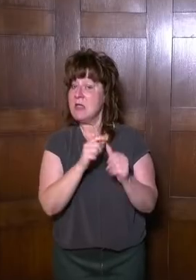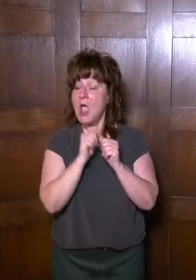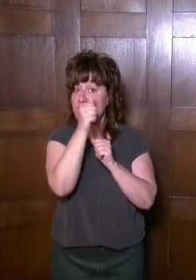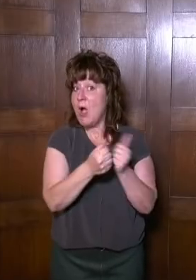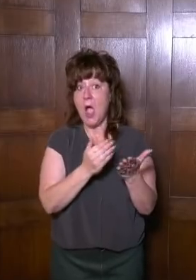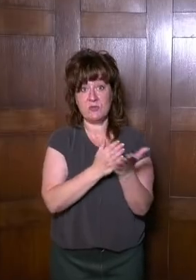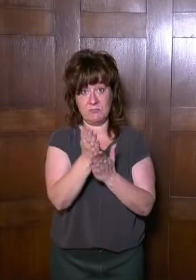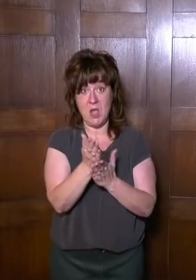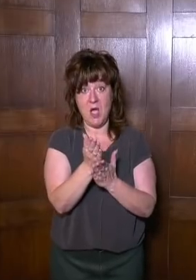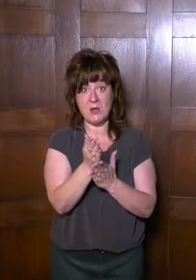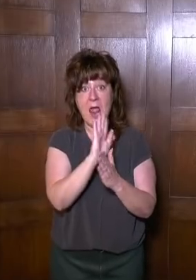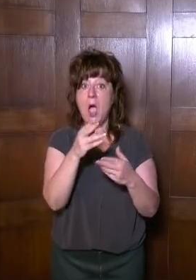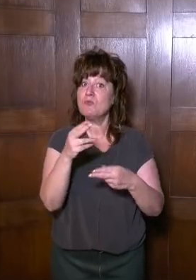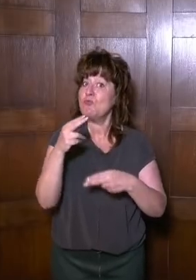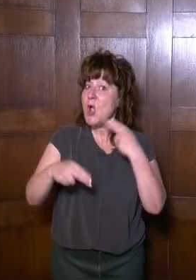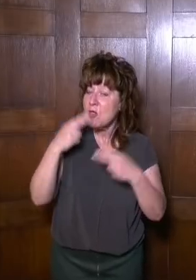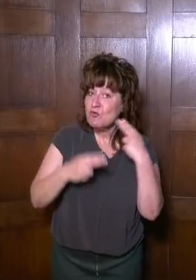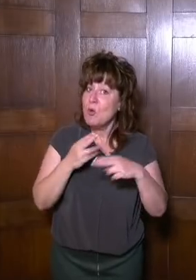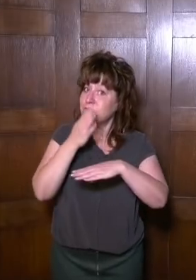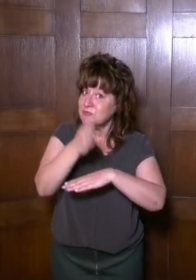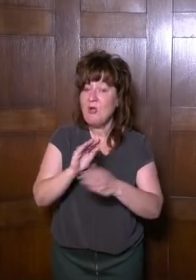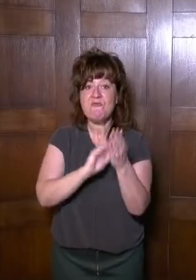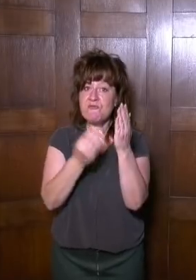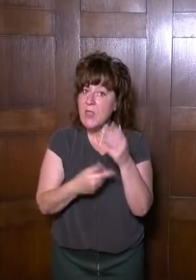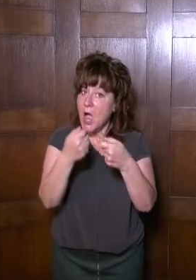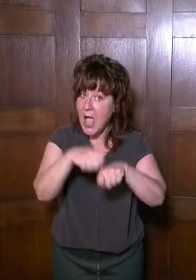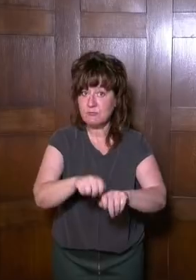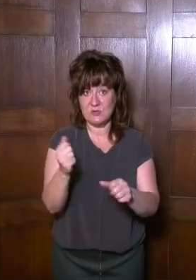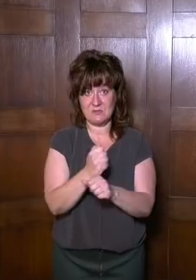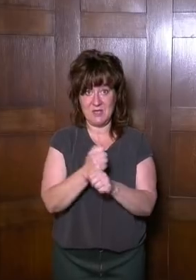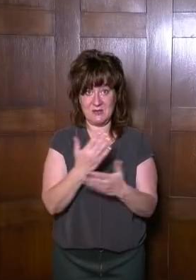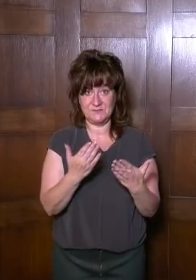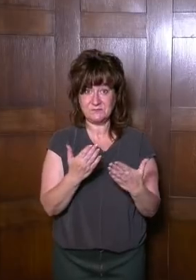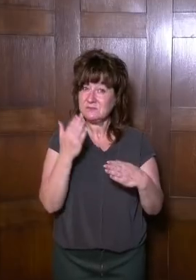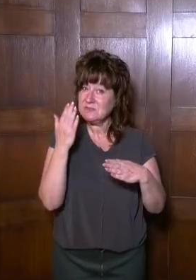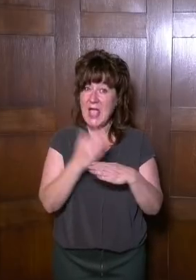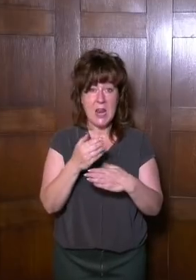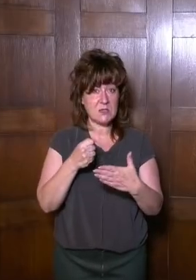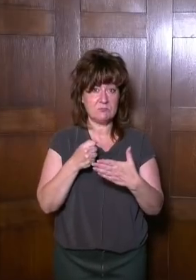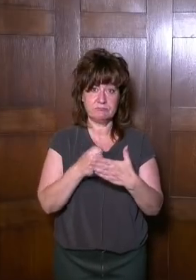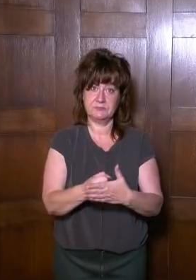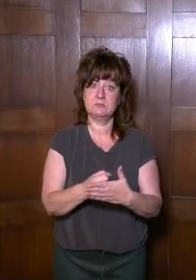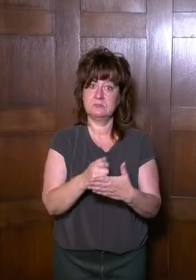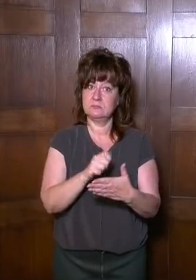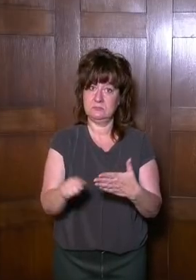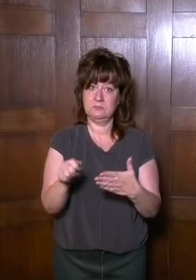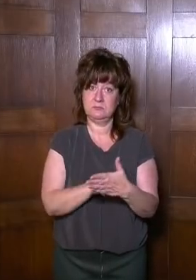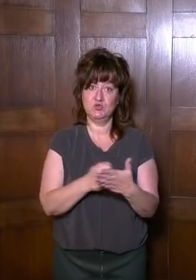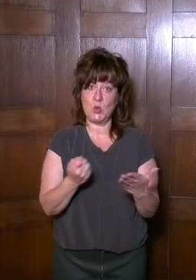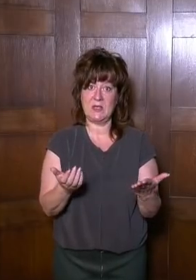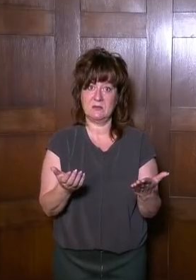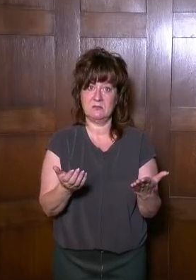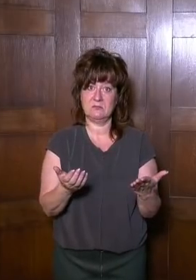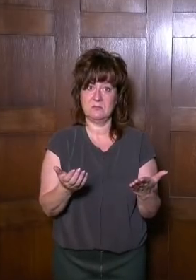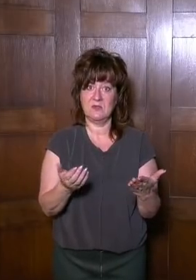wir die Gastronomen aufsuchen, wo wir die Verträge abschließen. Das haben wir also alles storniert. Und